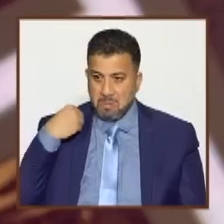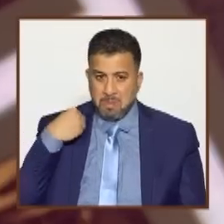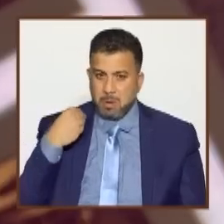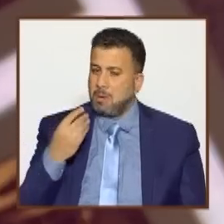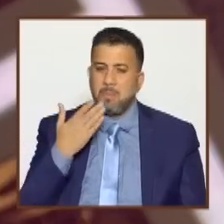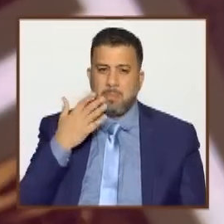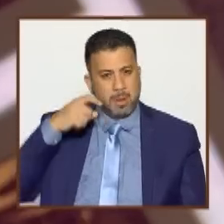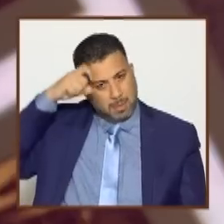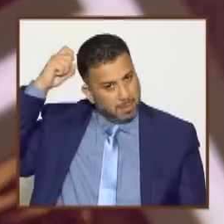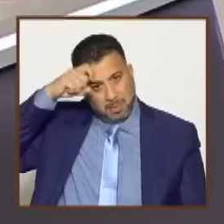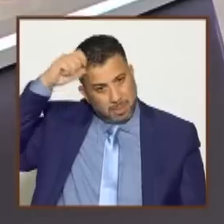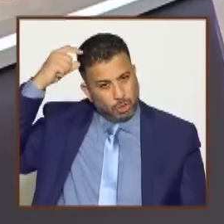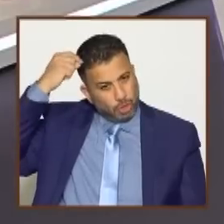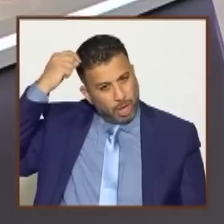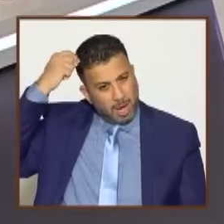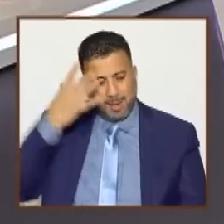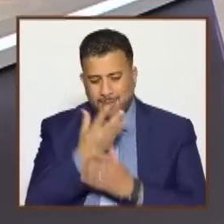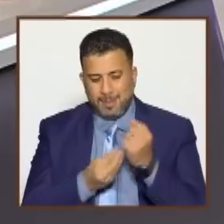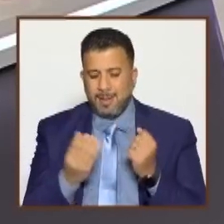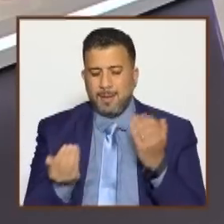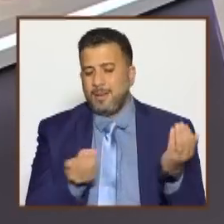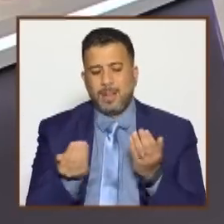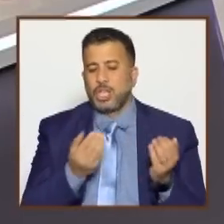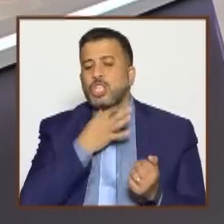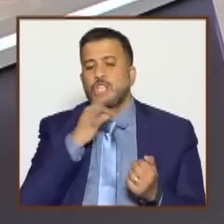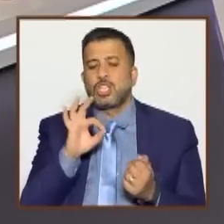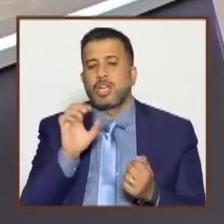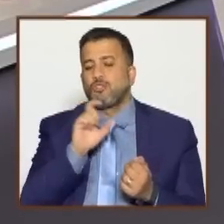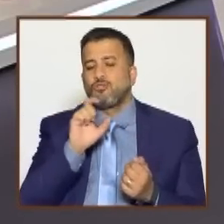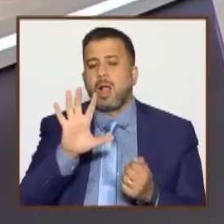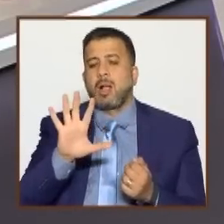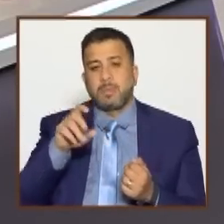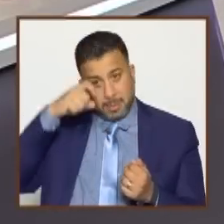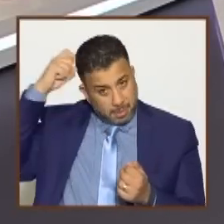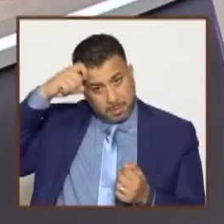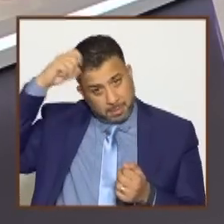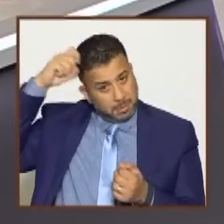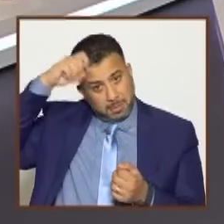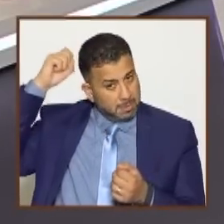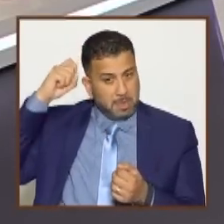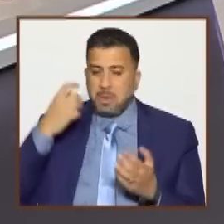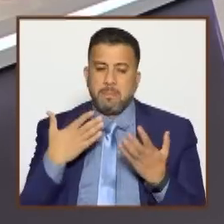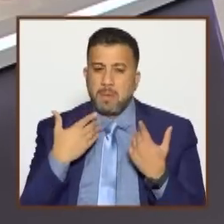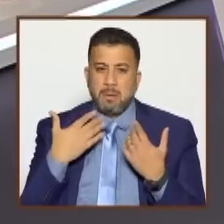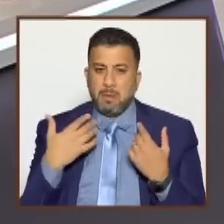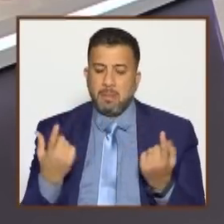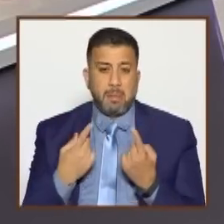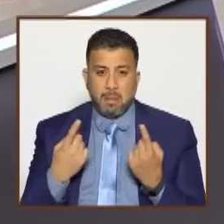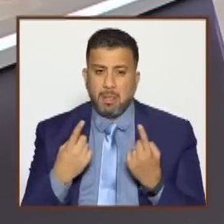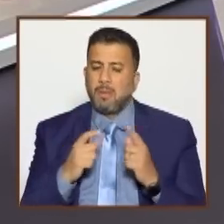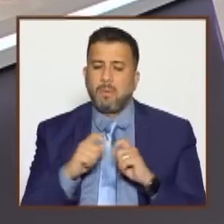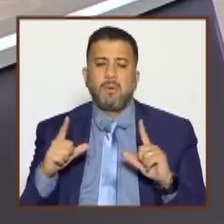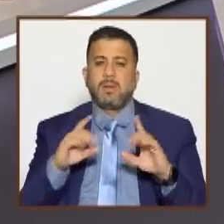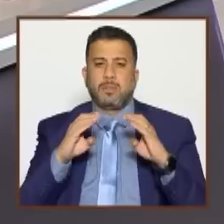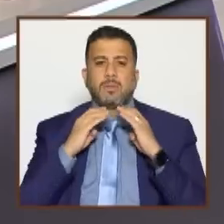ما حلقنا لها. ما حلقتوا لها. اي هل يجوز لي اتركها هكذا ولا الحلق؟ ان شاء الله يا ابو عائشه. يعطيك العافيه.